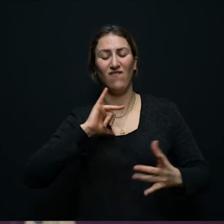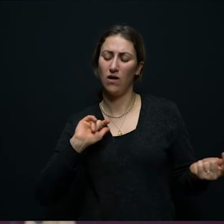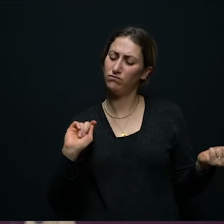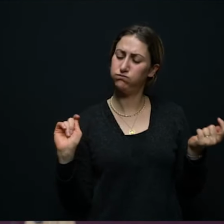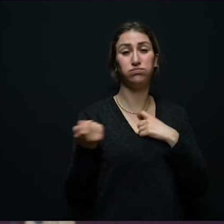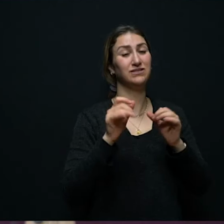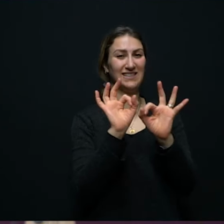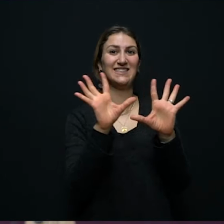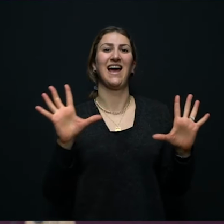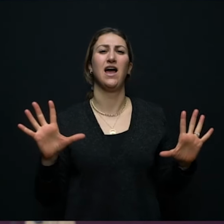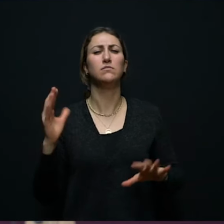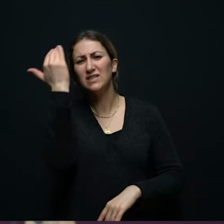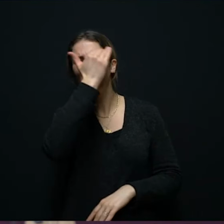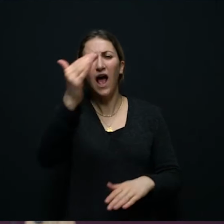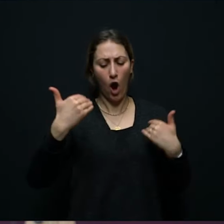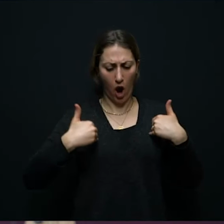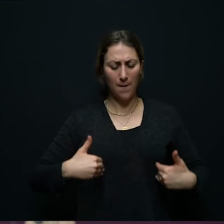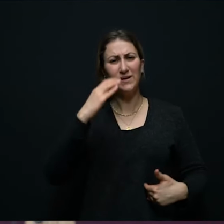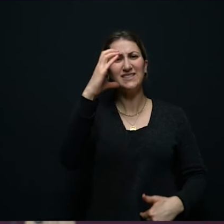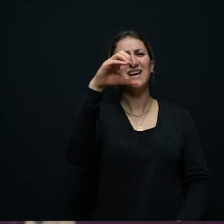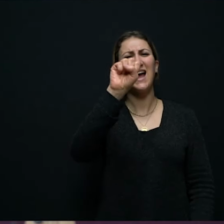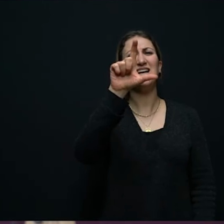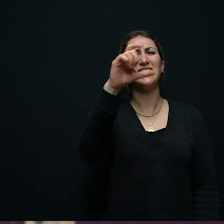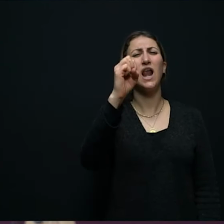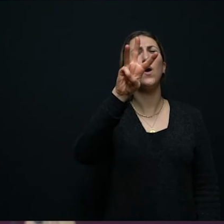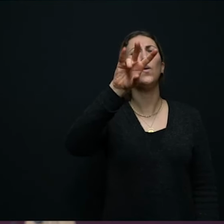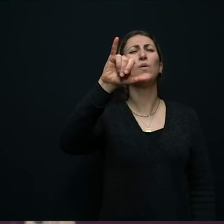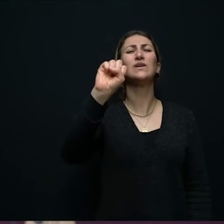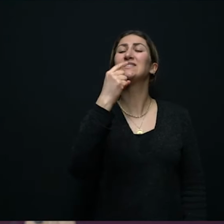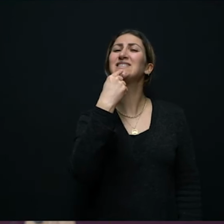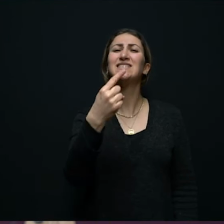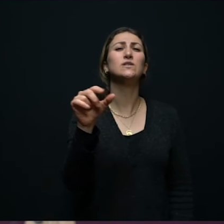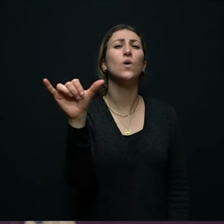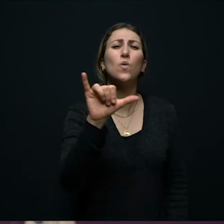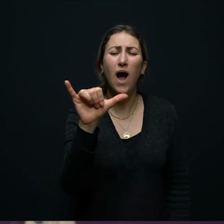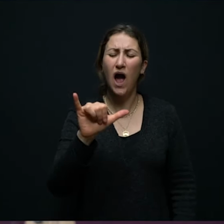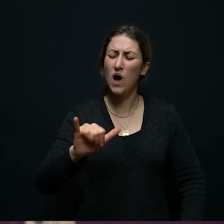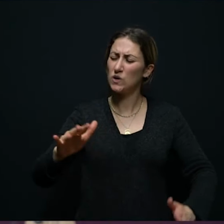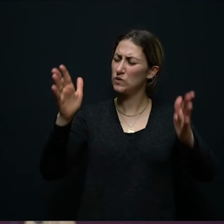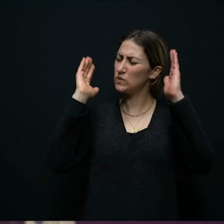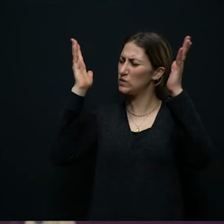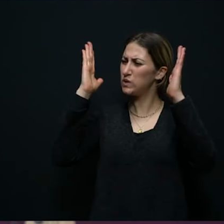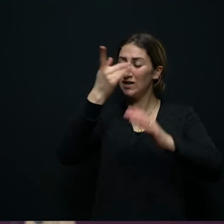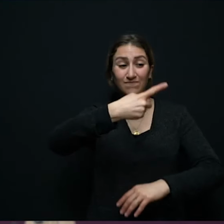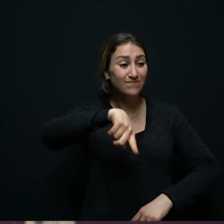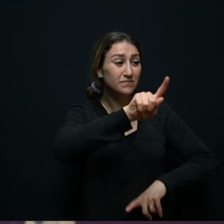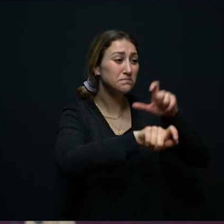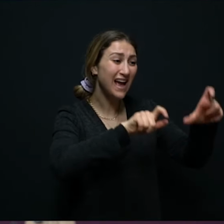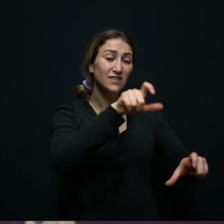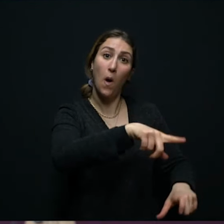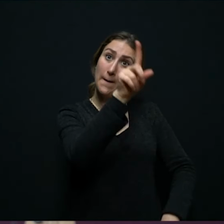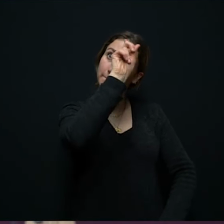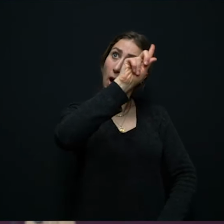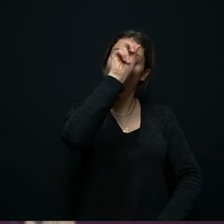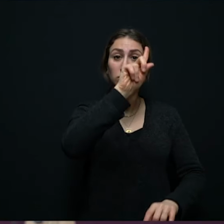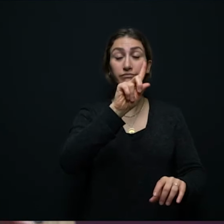qu'ils sont ignorants ceux qui croient que la sainteté est une chose ennuyeuse